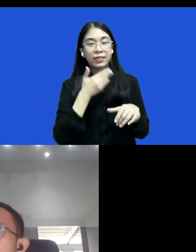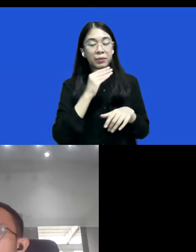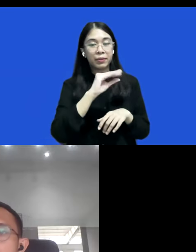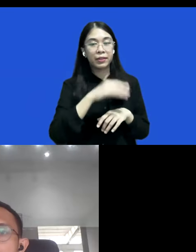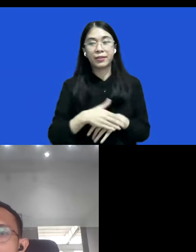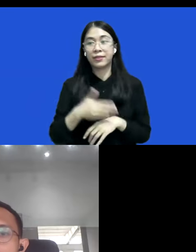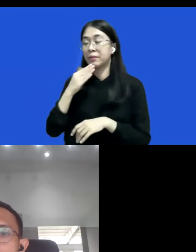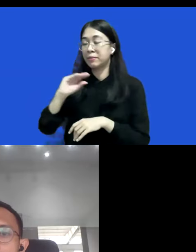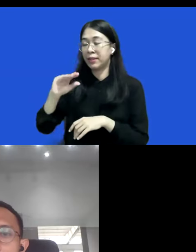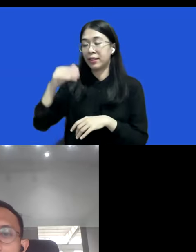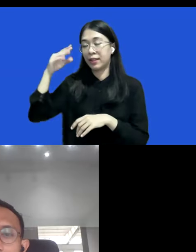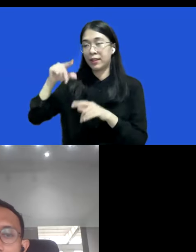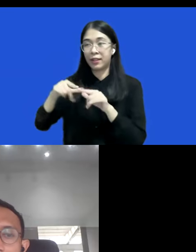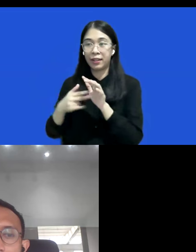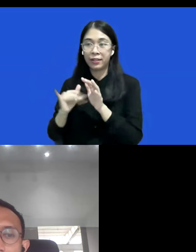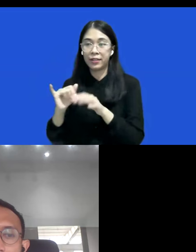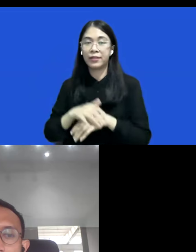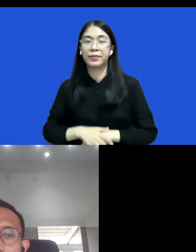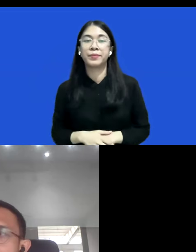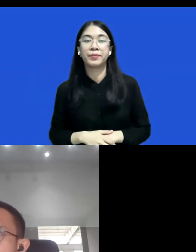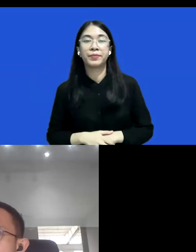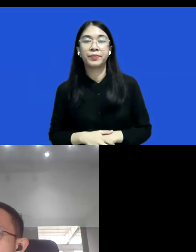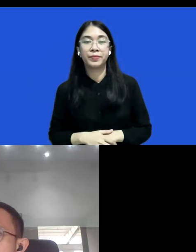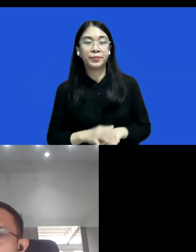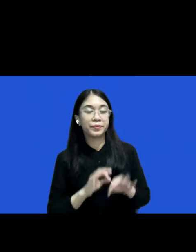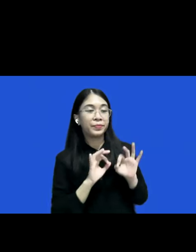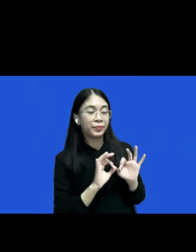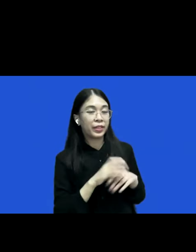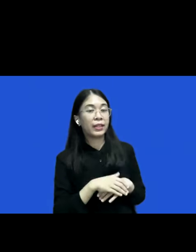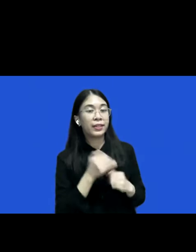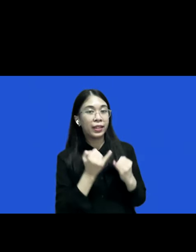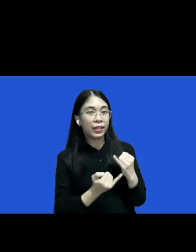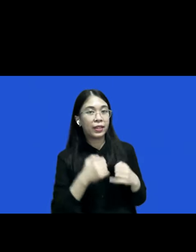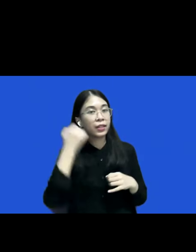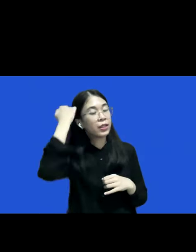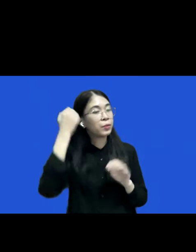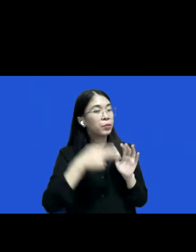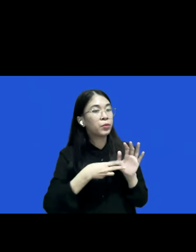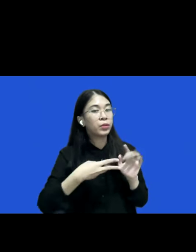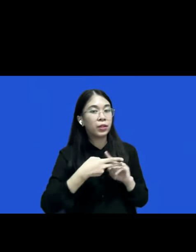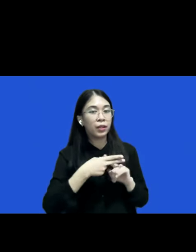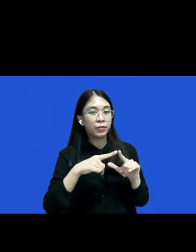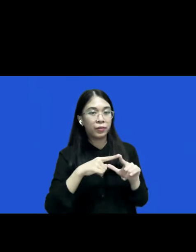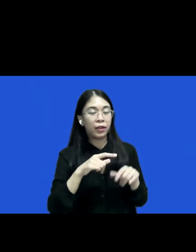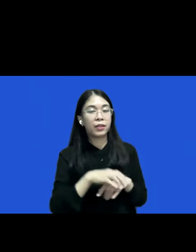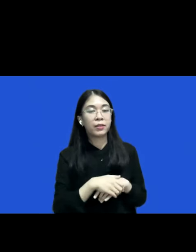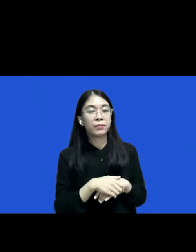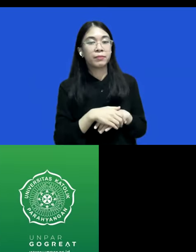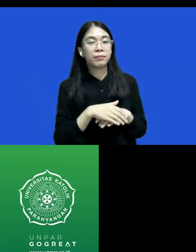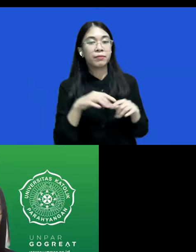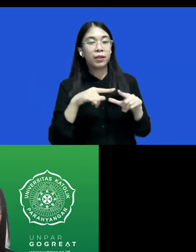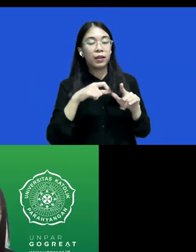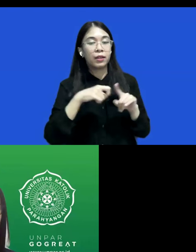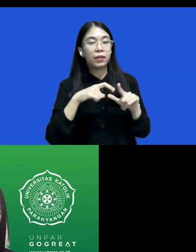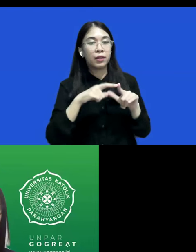Pagi, Mbak Rani. Ya, dan terakhir ada Bu Neva Claudia, selaku Akademisi di Fakultas